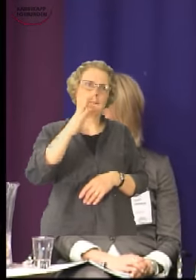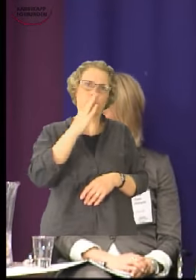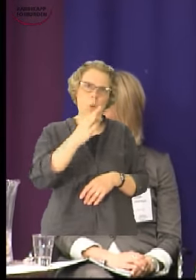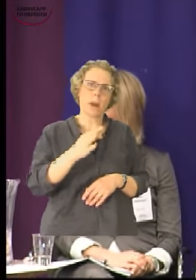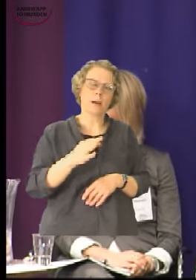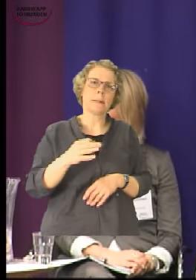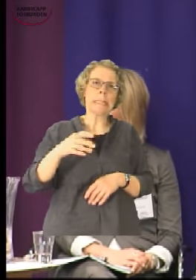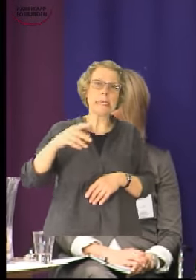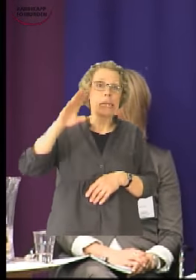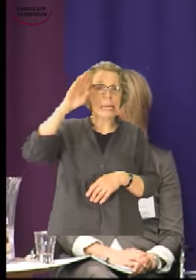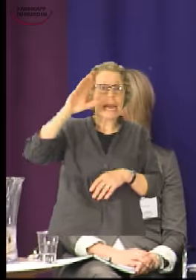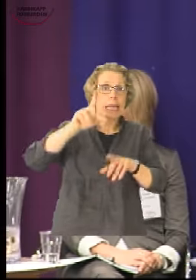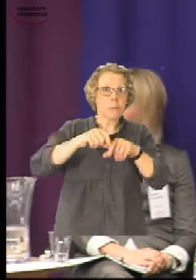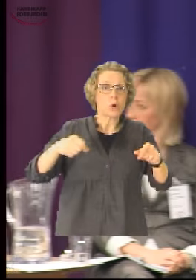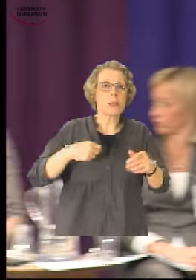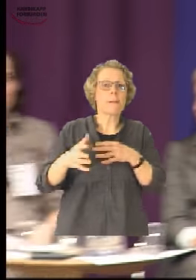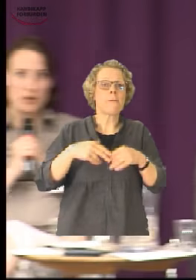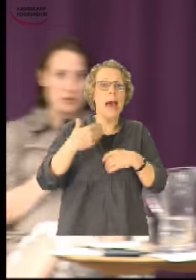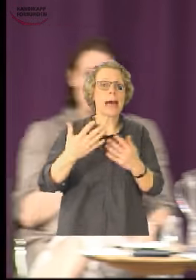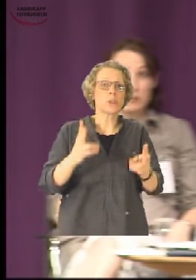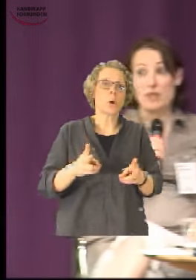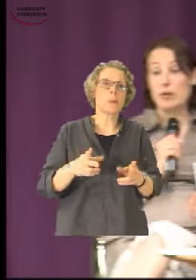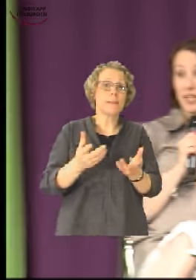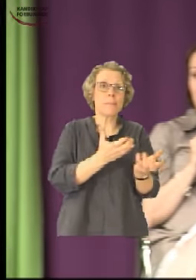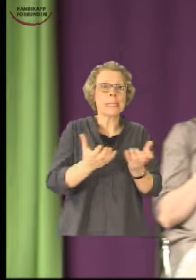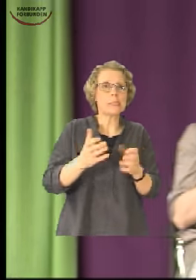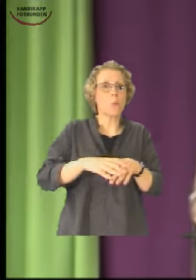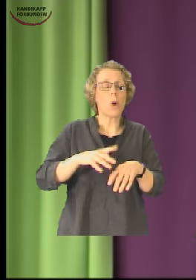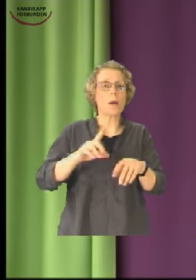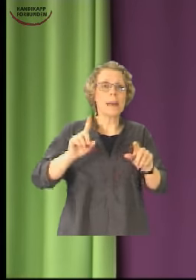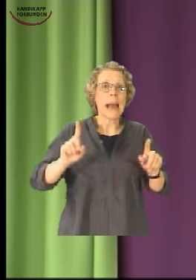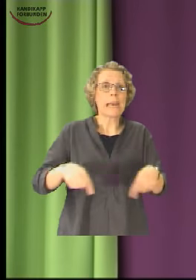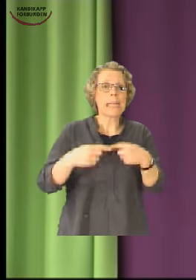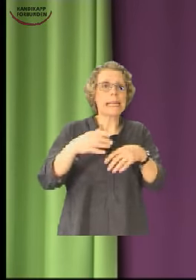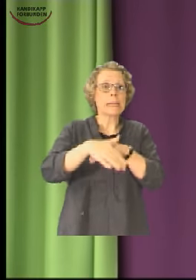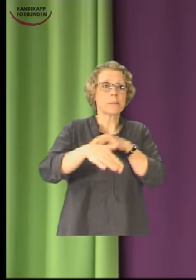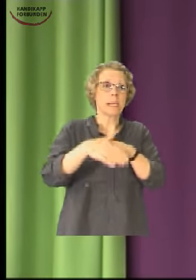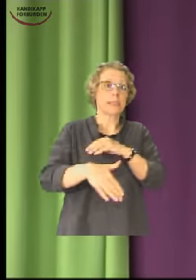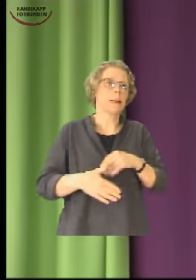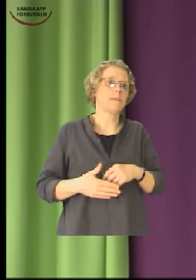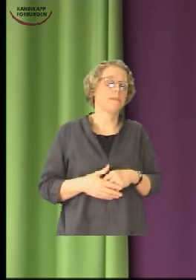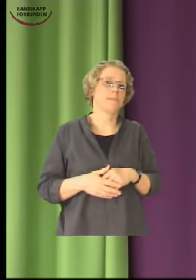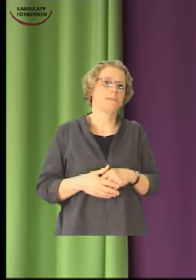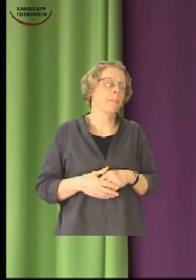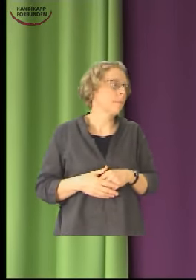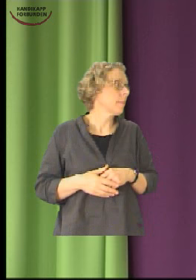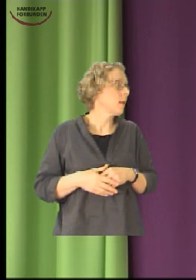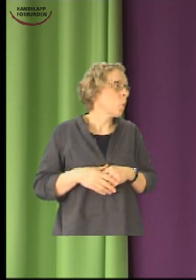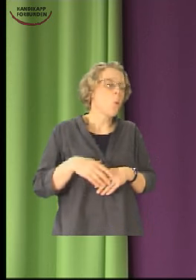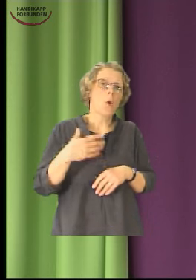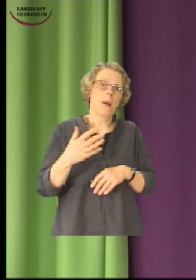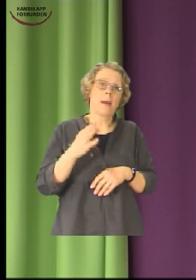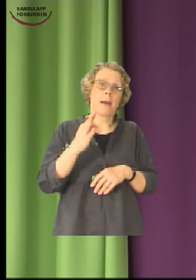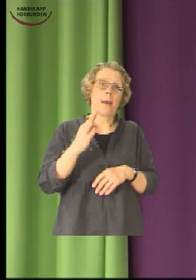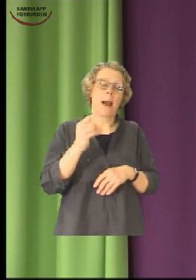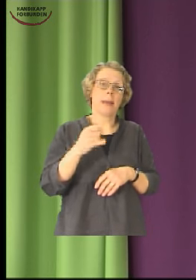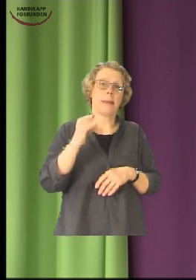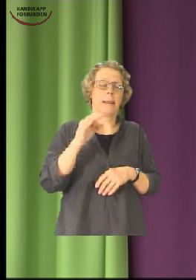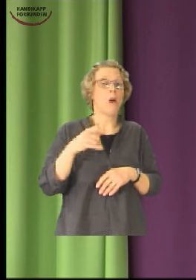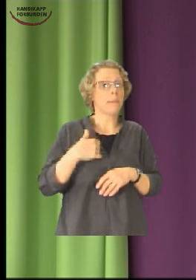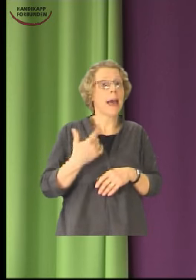på allergiexperter? Ja, det är bara ett exempel. Det är en brist inom de här specialfunktionerna.